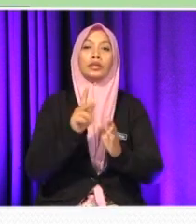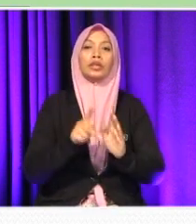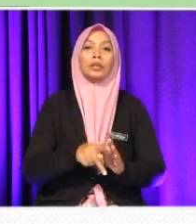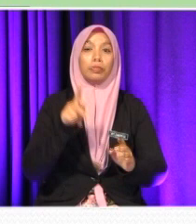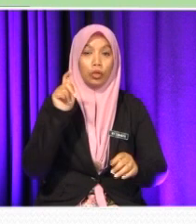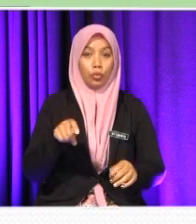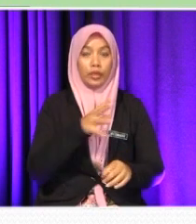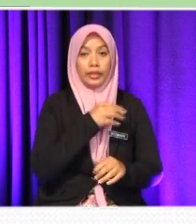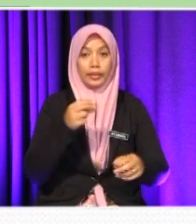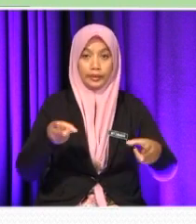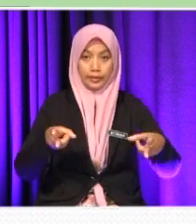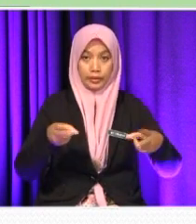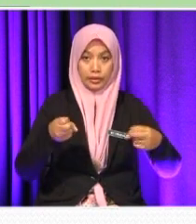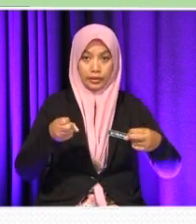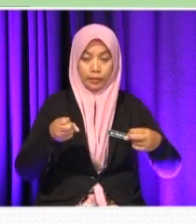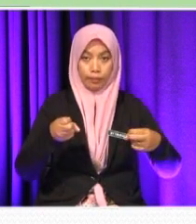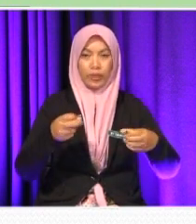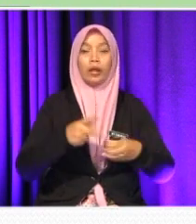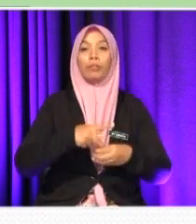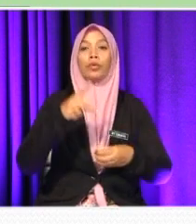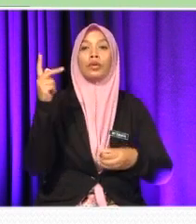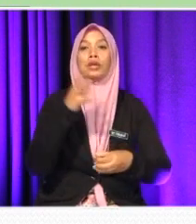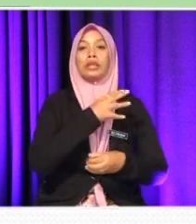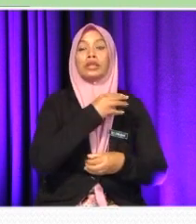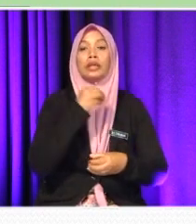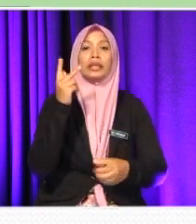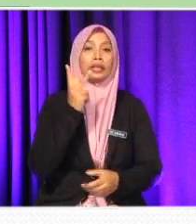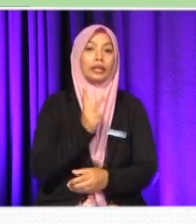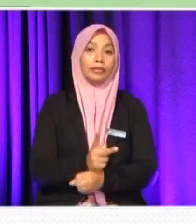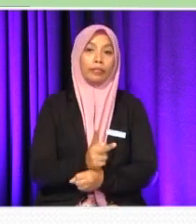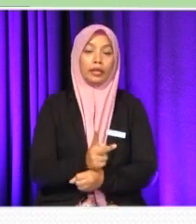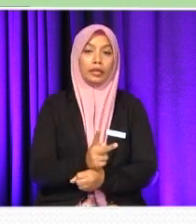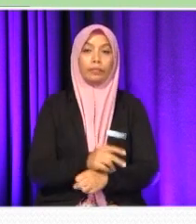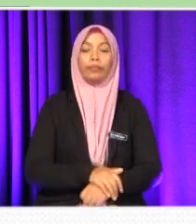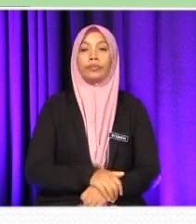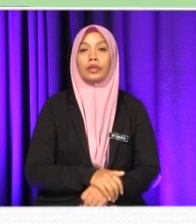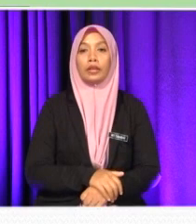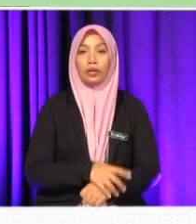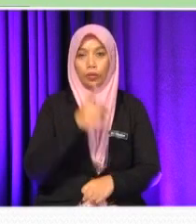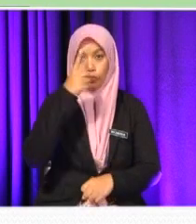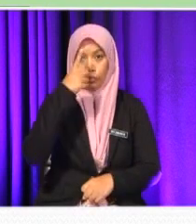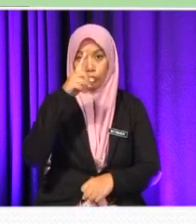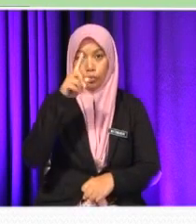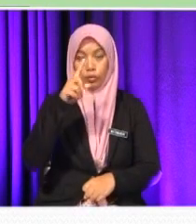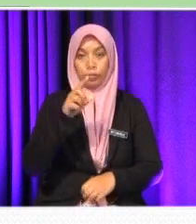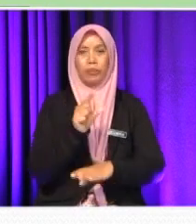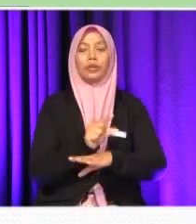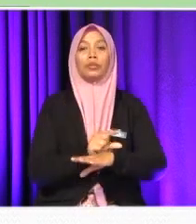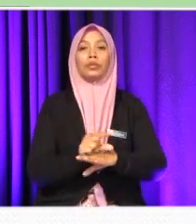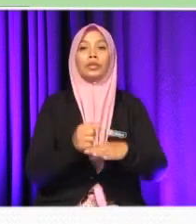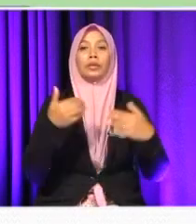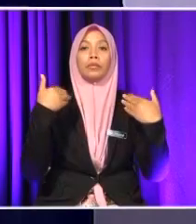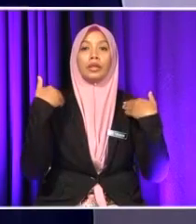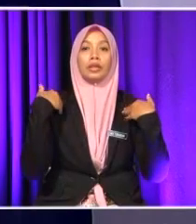kehendak, iaitu produk atau perkhidmatan dikeluarkan untuk memenuhi keperluan dan kehendak pengguna yang berada